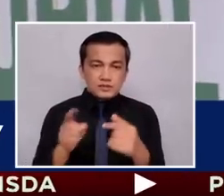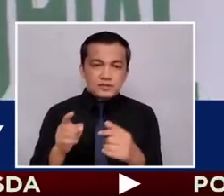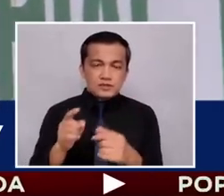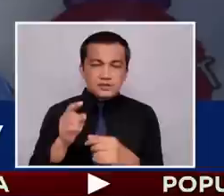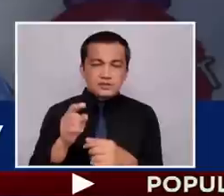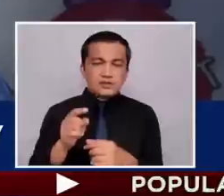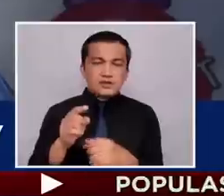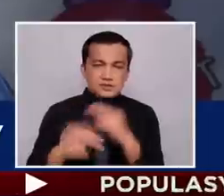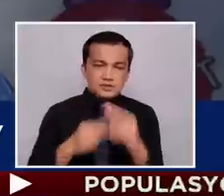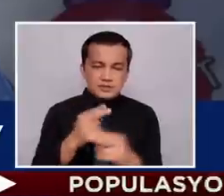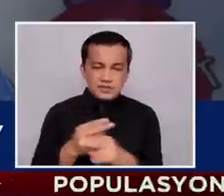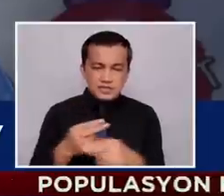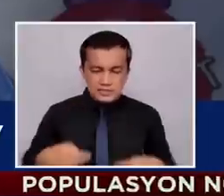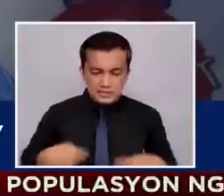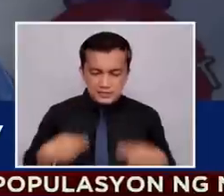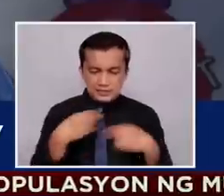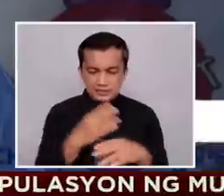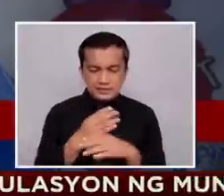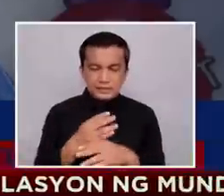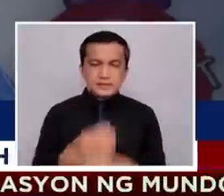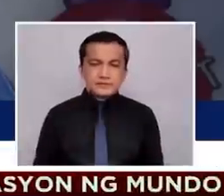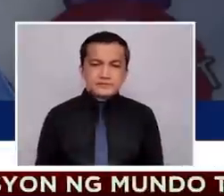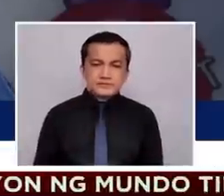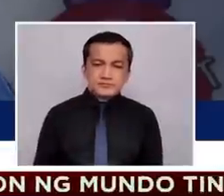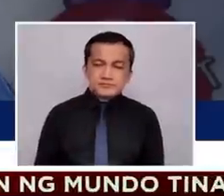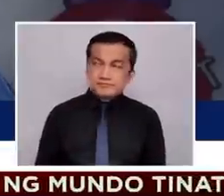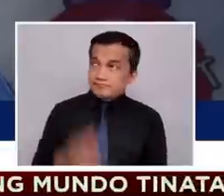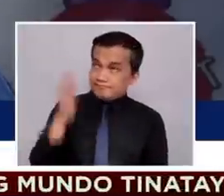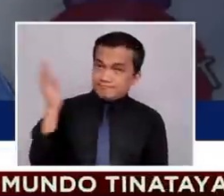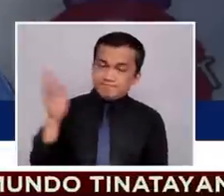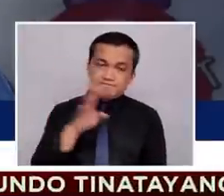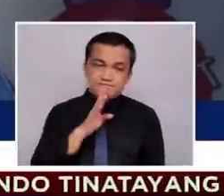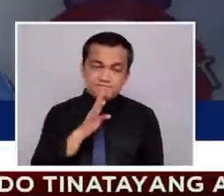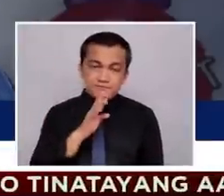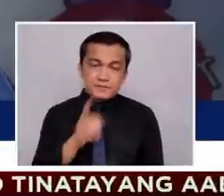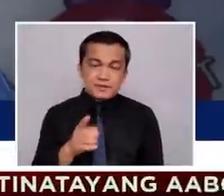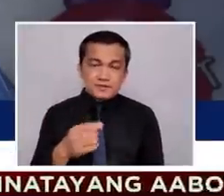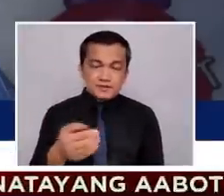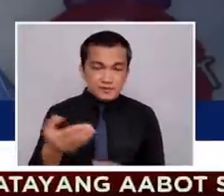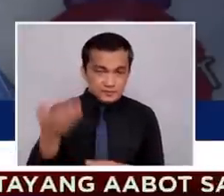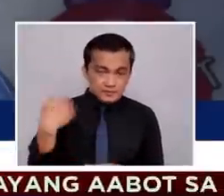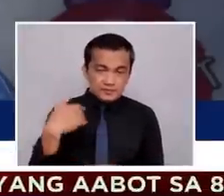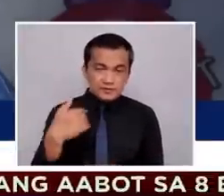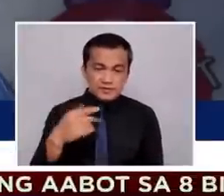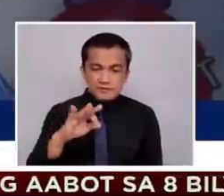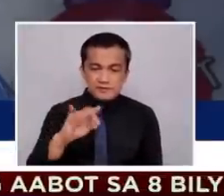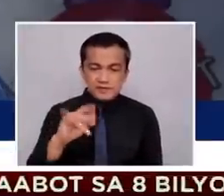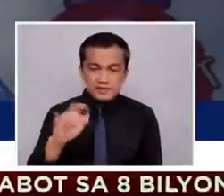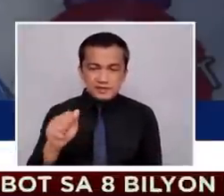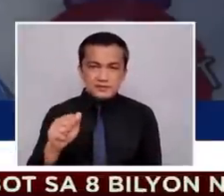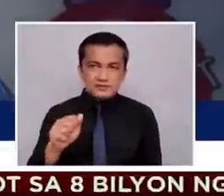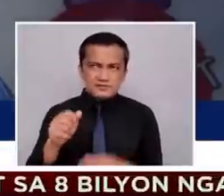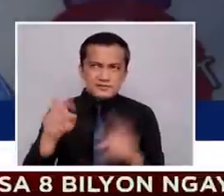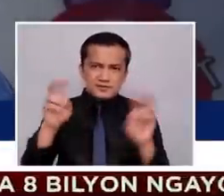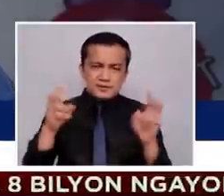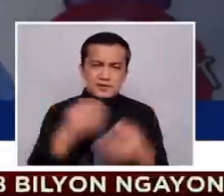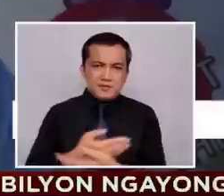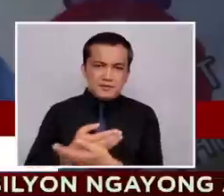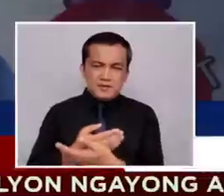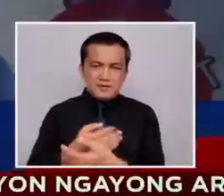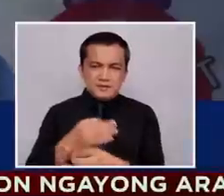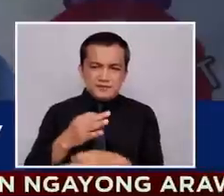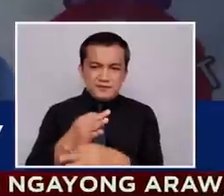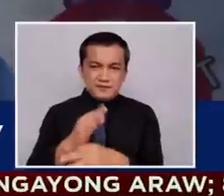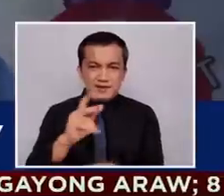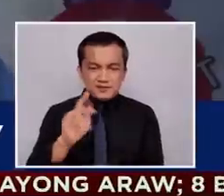health care. Before, no, yun no naman, ang ano sa Pabele is a baby factory. But now, because yung